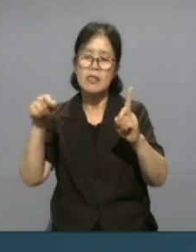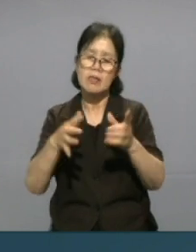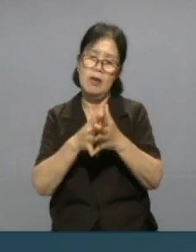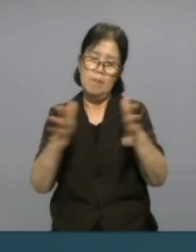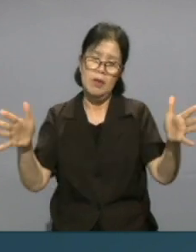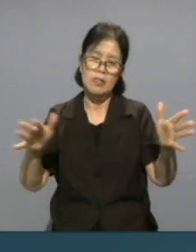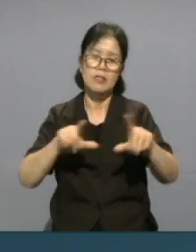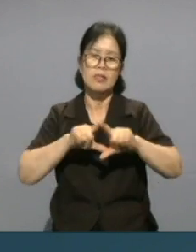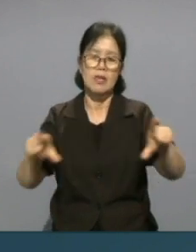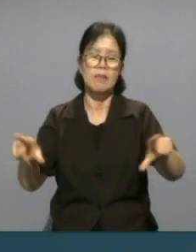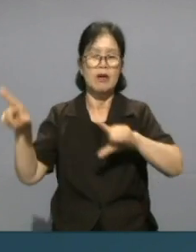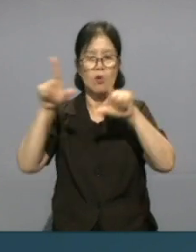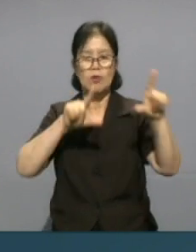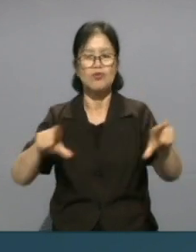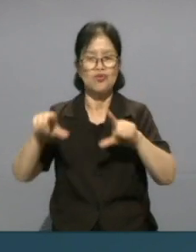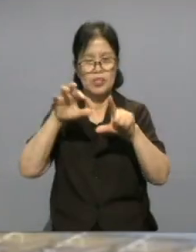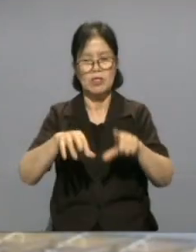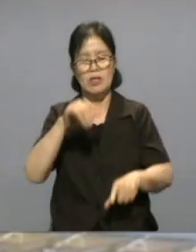등이 입지해 있습니다.